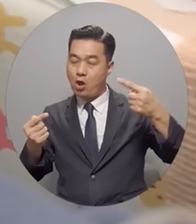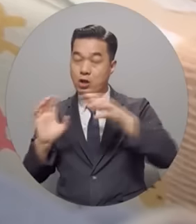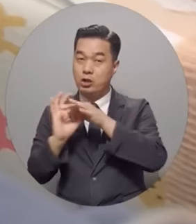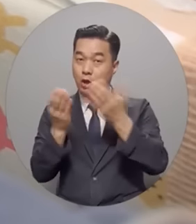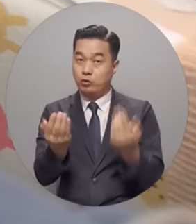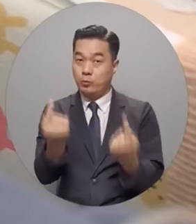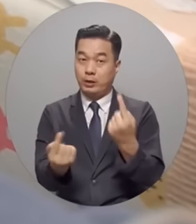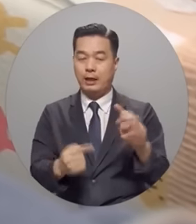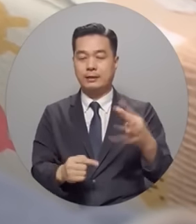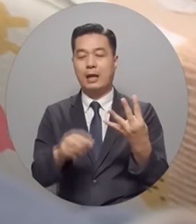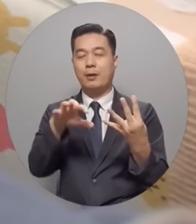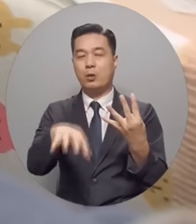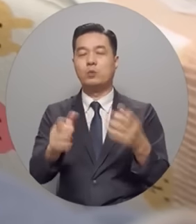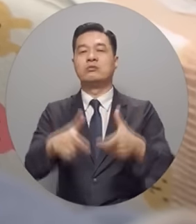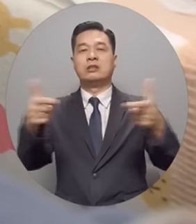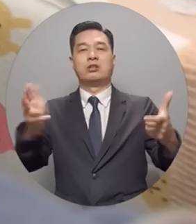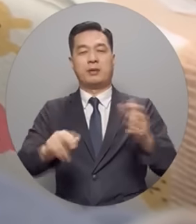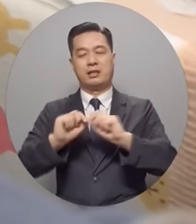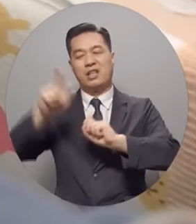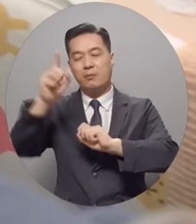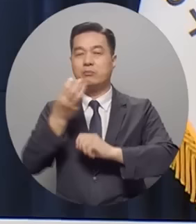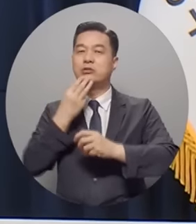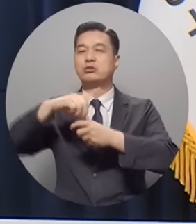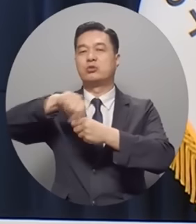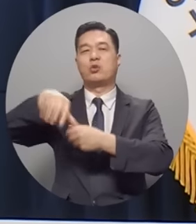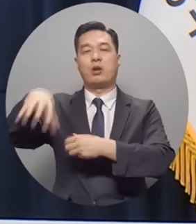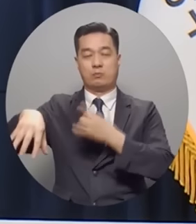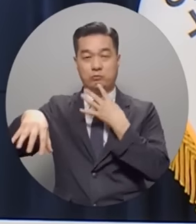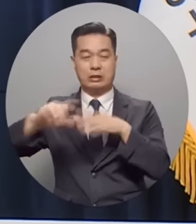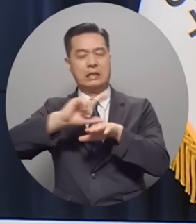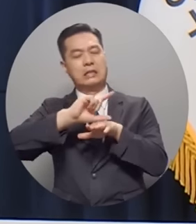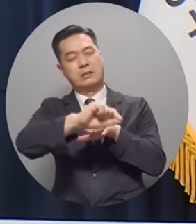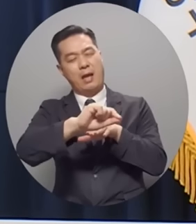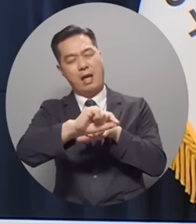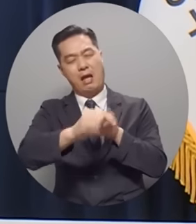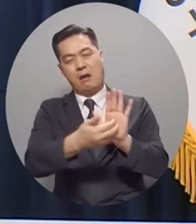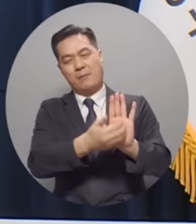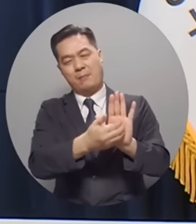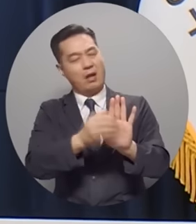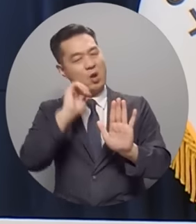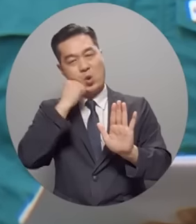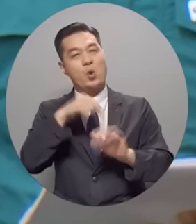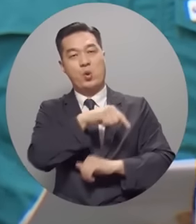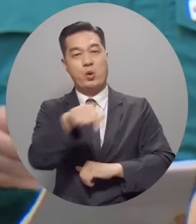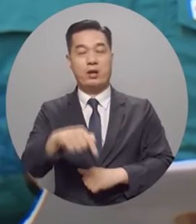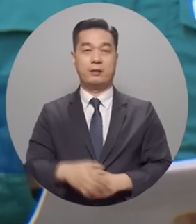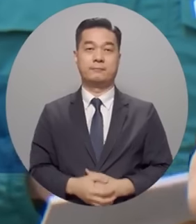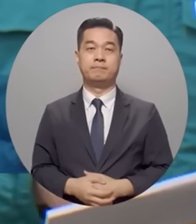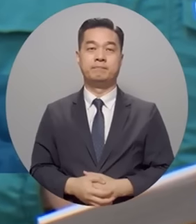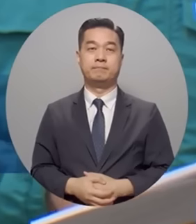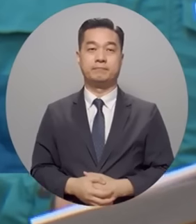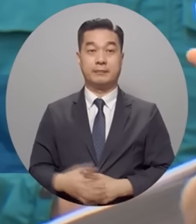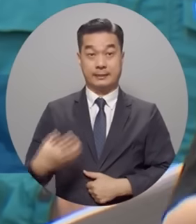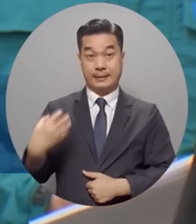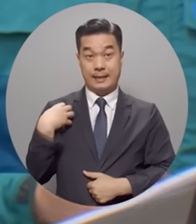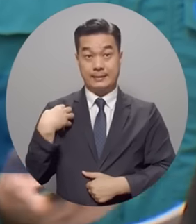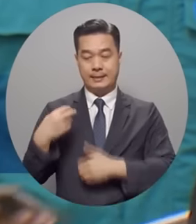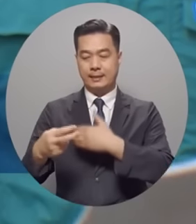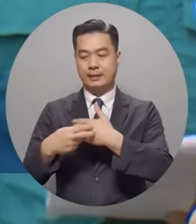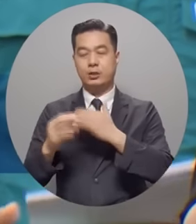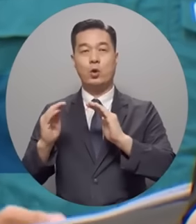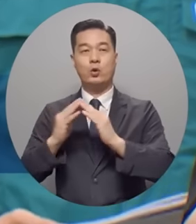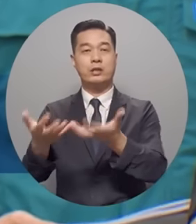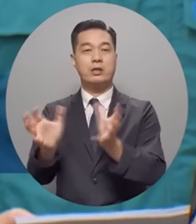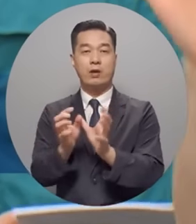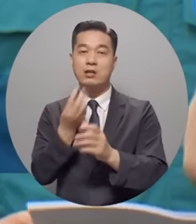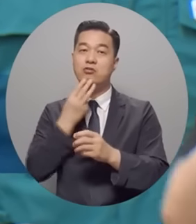많아졌지만 대부분 서울에 몰려 있어 지역 응급의료 공백을 막기엔 역부족입니다. 당직 의료기관이 수도권에 더 많은 것은